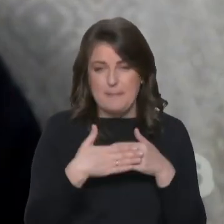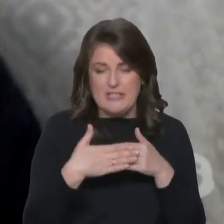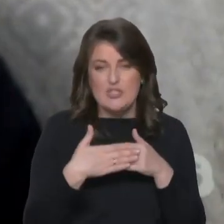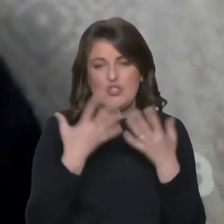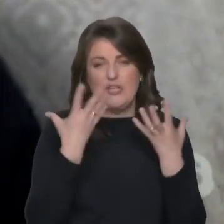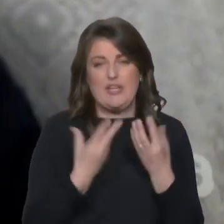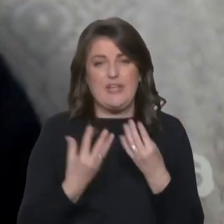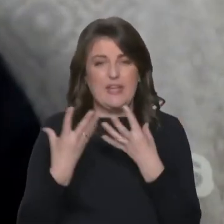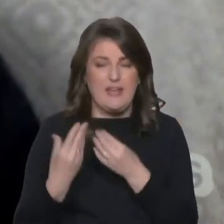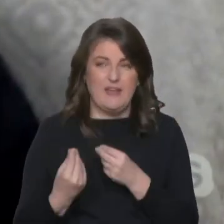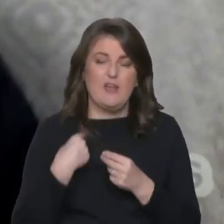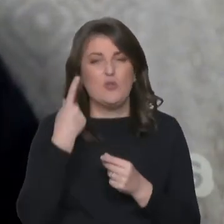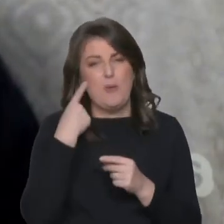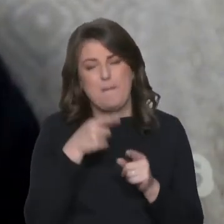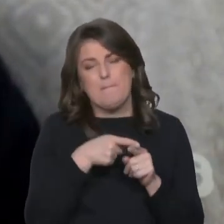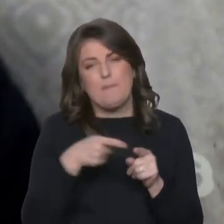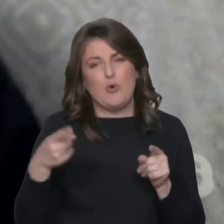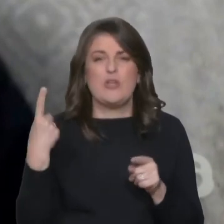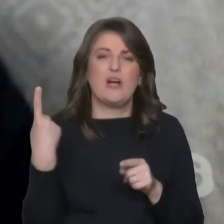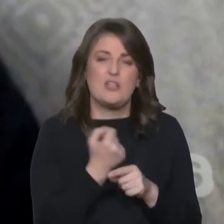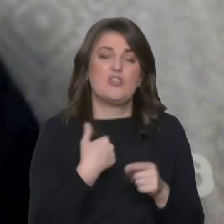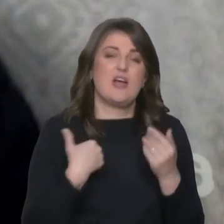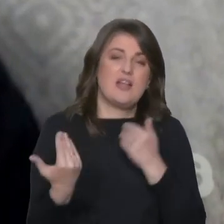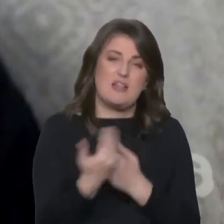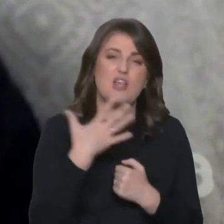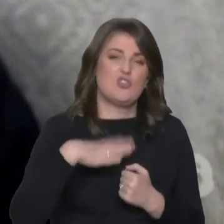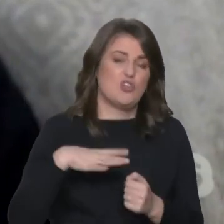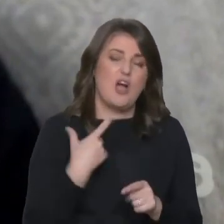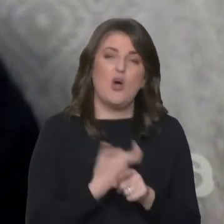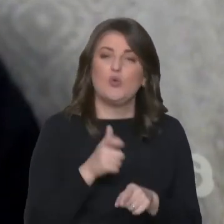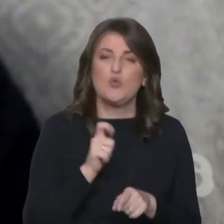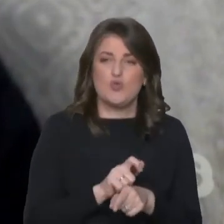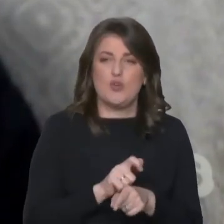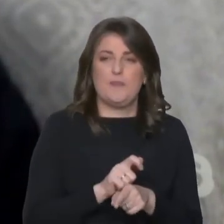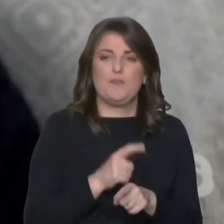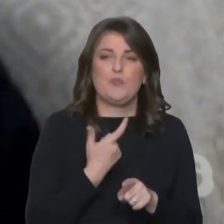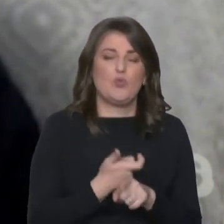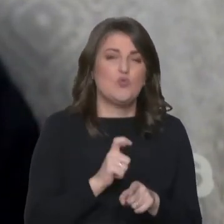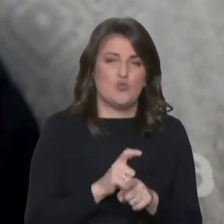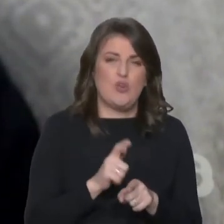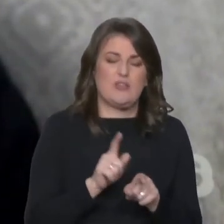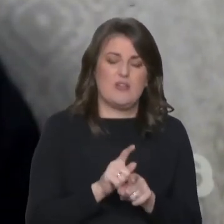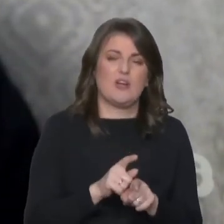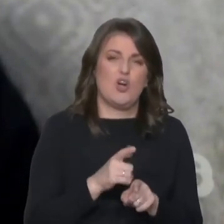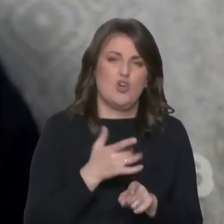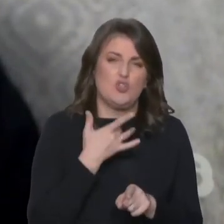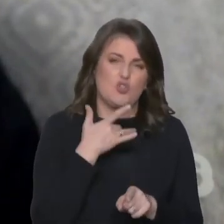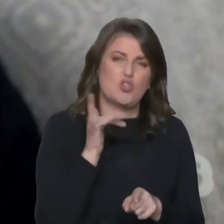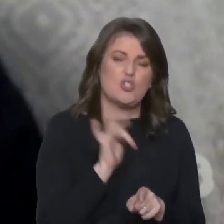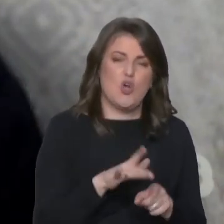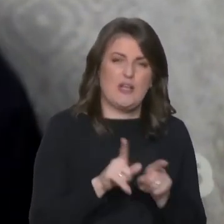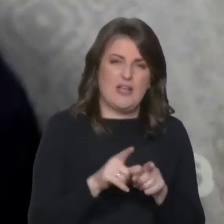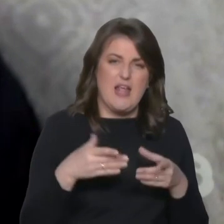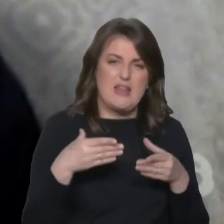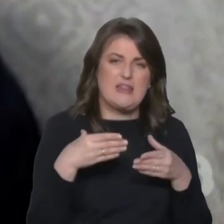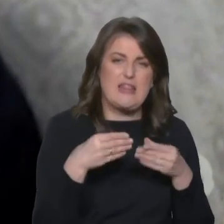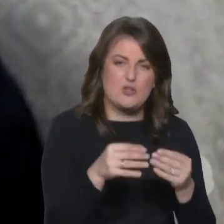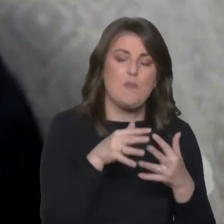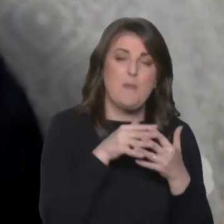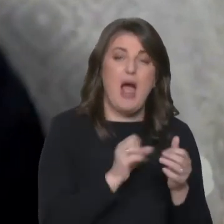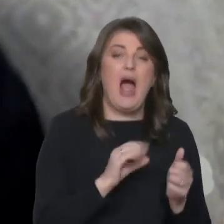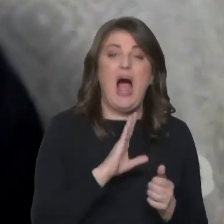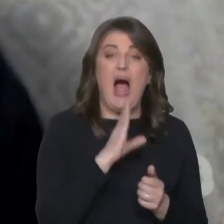дні, ну, протягом тижня нас чекають дуже, дуже жорстокі наступальні бої. А ворог